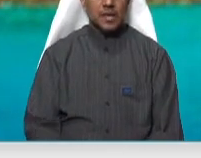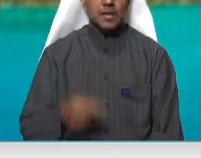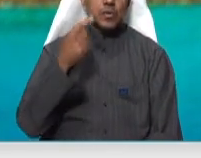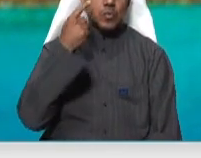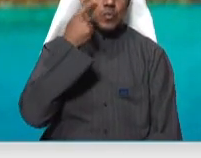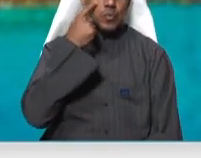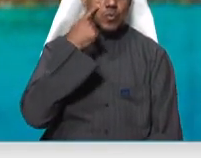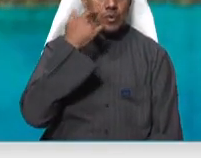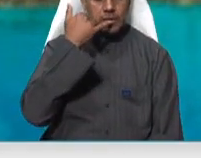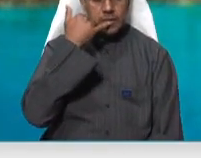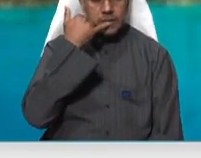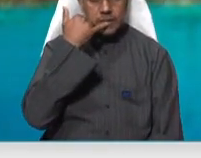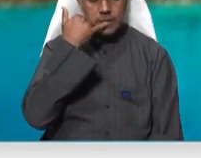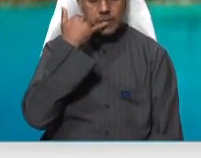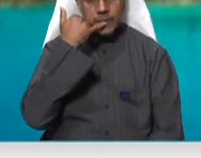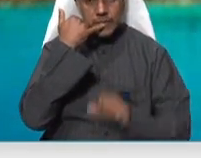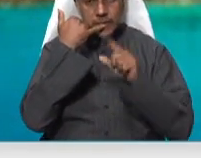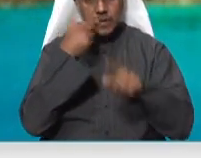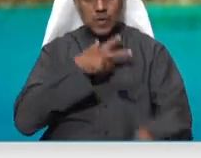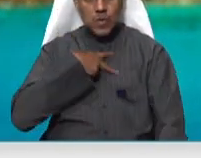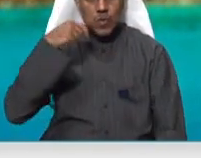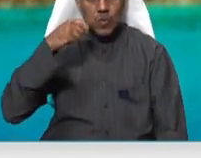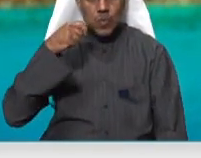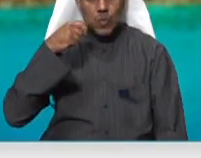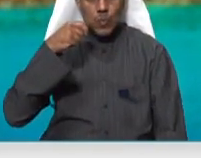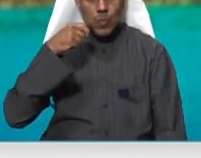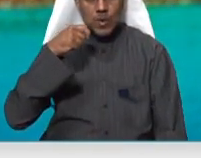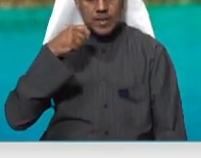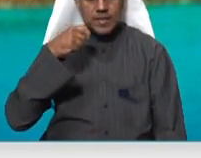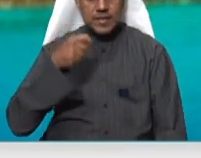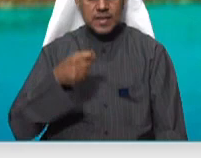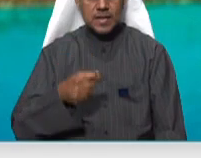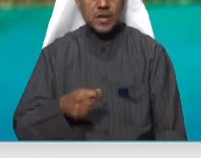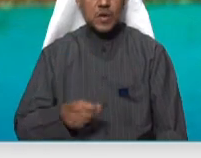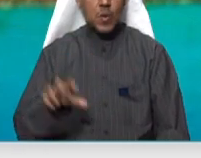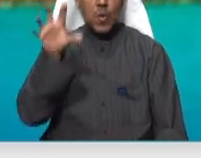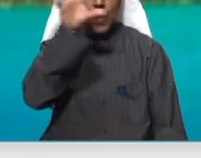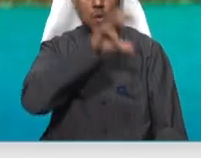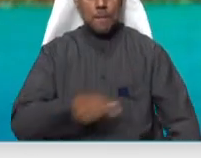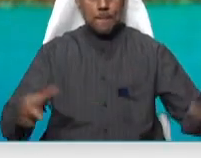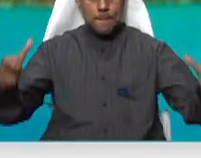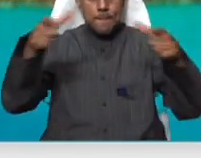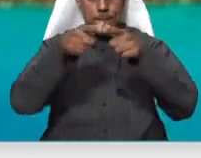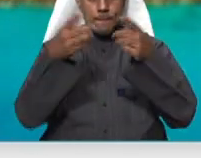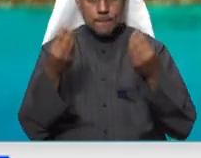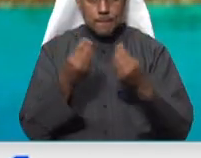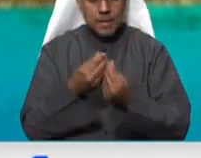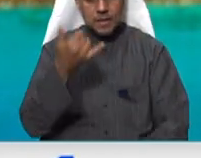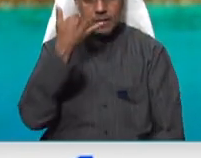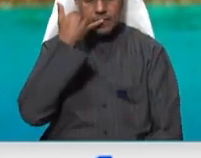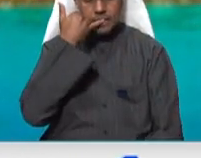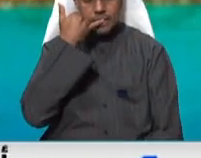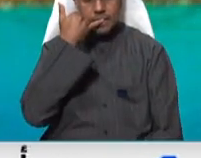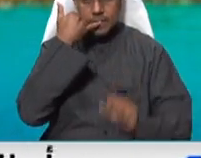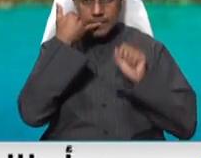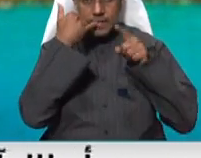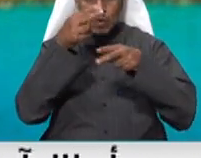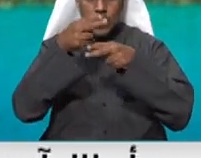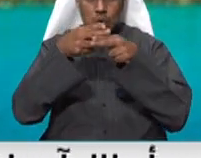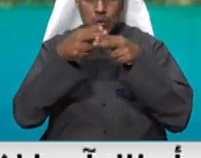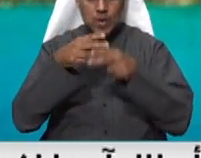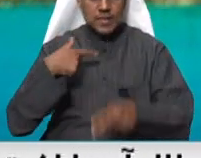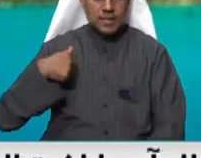وللمزيد حول اجتماع وزراء دفاع الناتو ينضم إلينا من بروكسل مراسل تلفزيون دولة الكويت